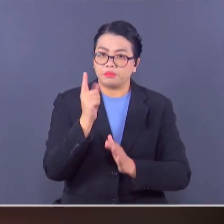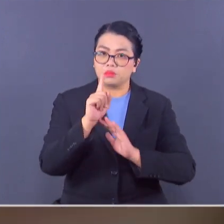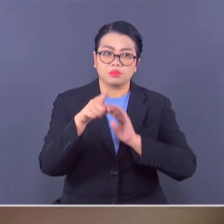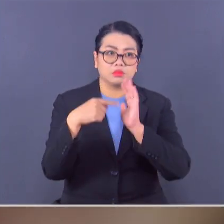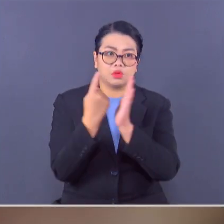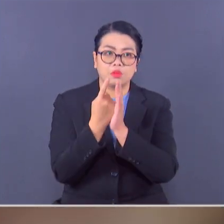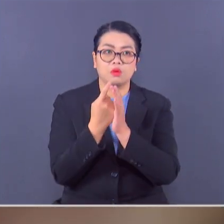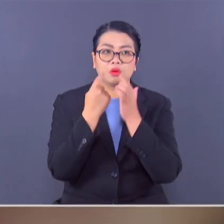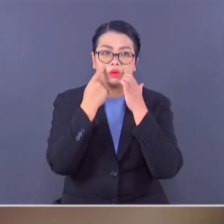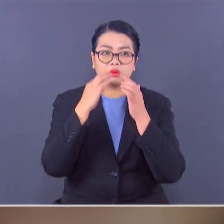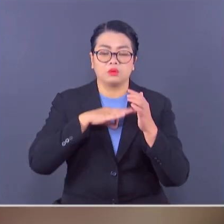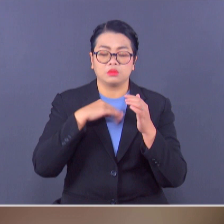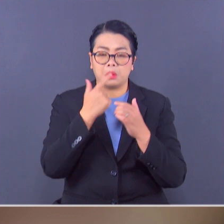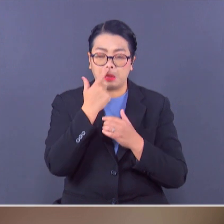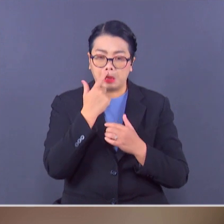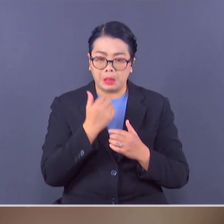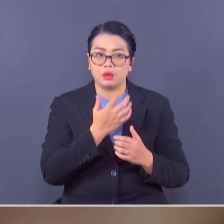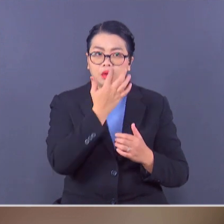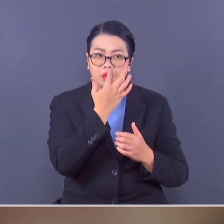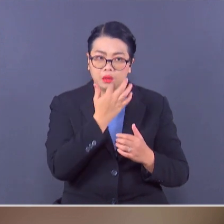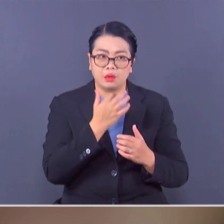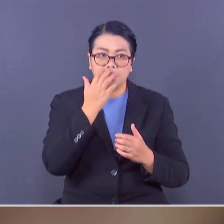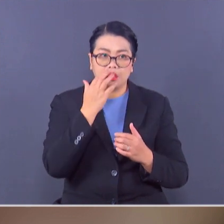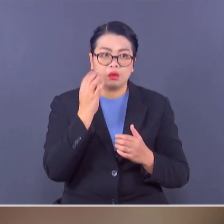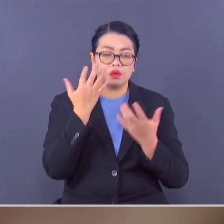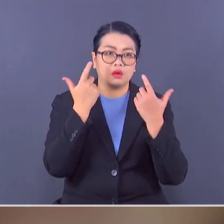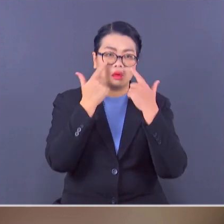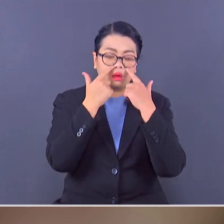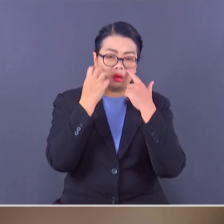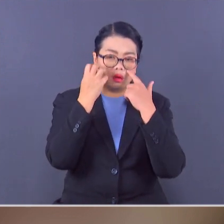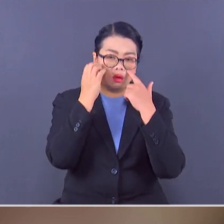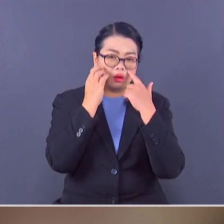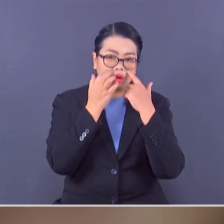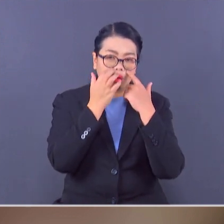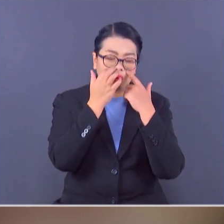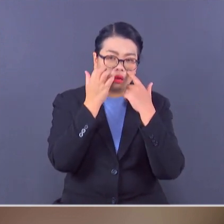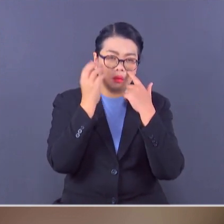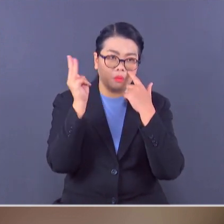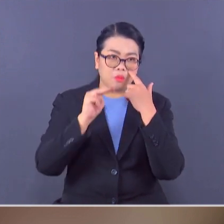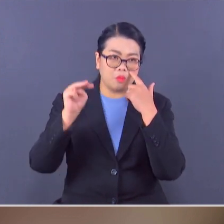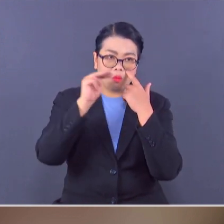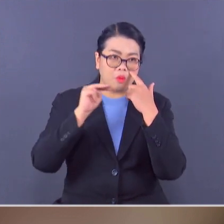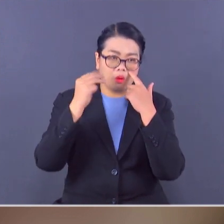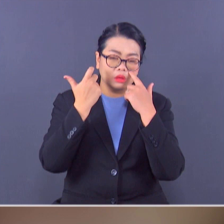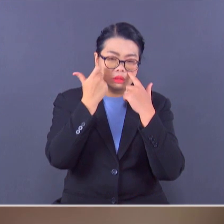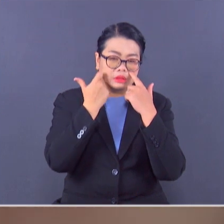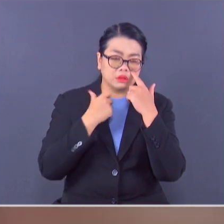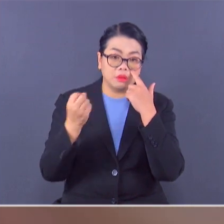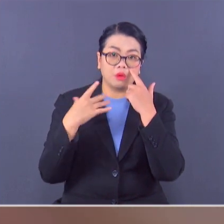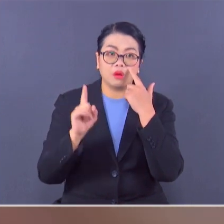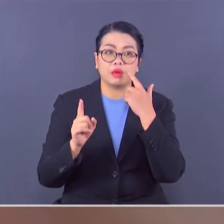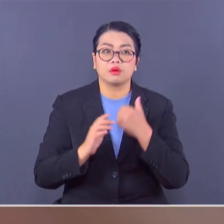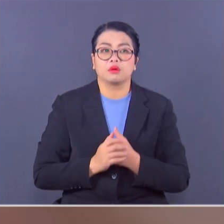งครับเธอบอกวามีน้มูกไหลออกมา มีรอยช้ำประกฏใหเห็นชัดเจน แล้คนทฉดเขาวายัไรไหม